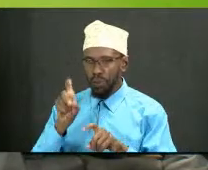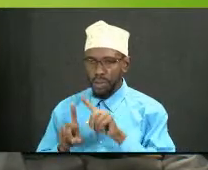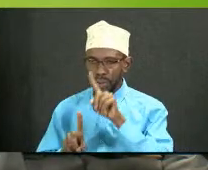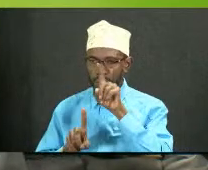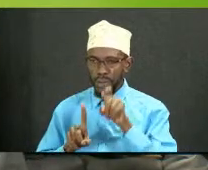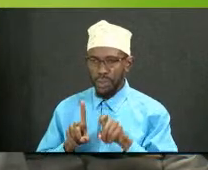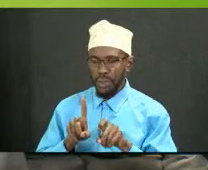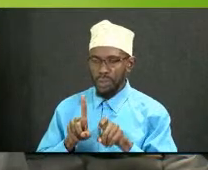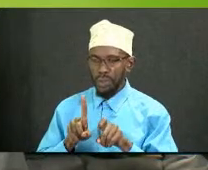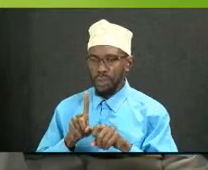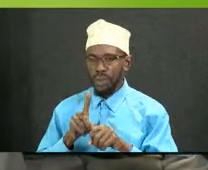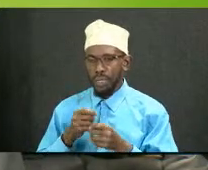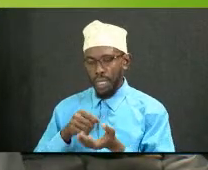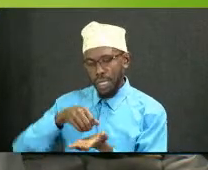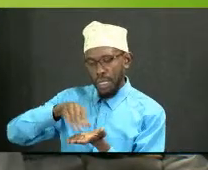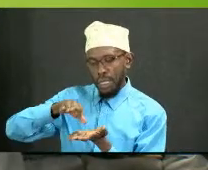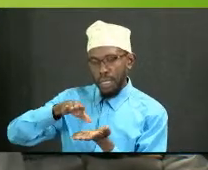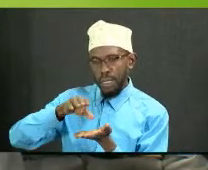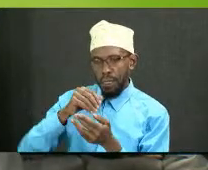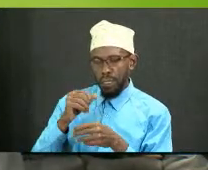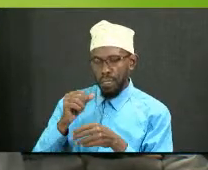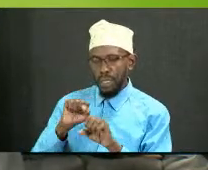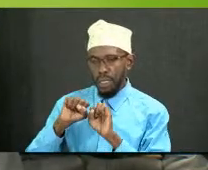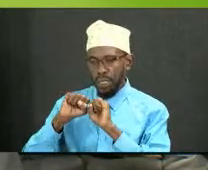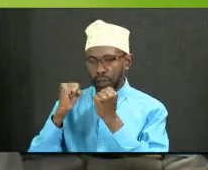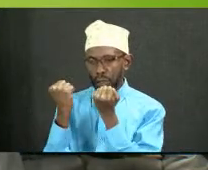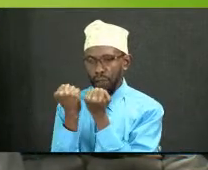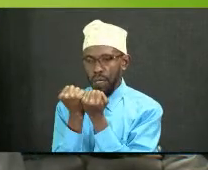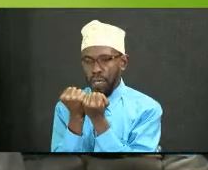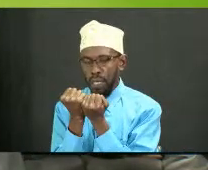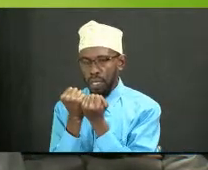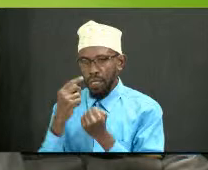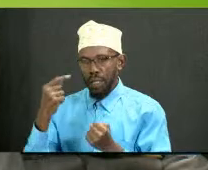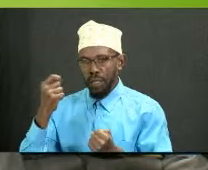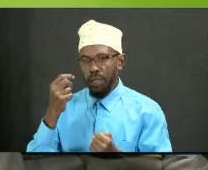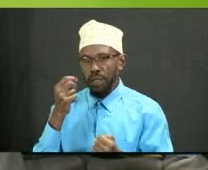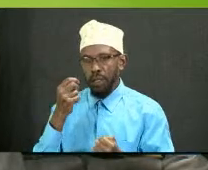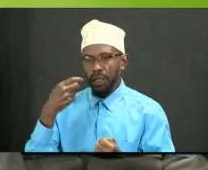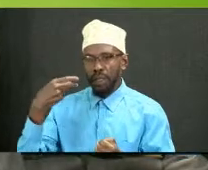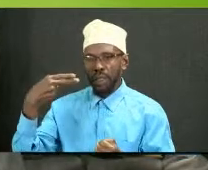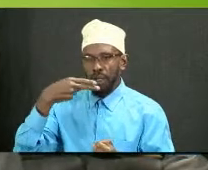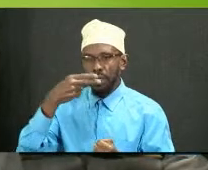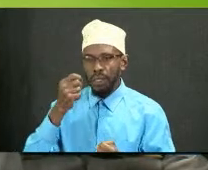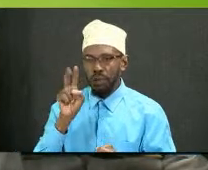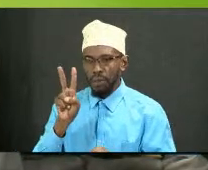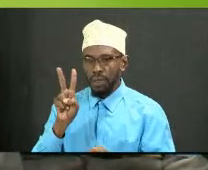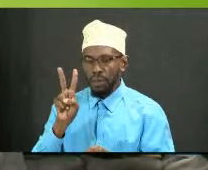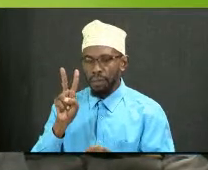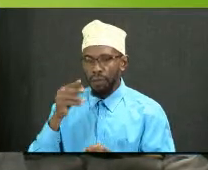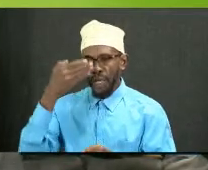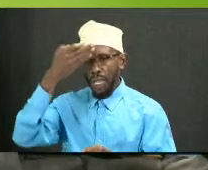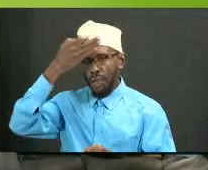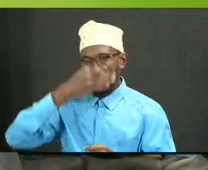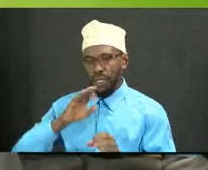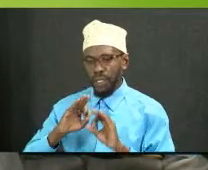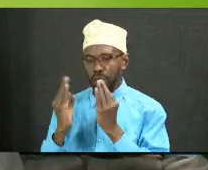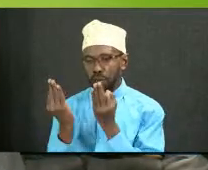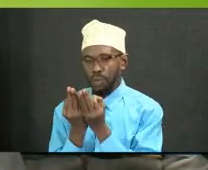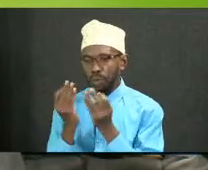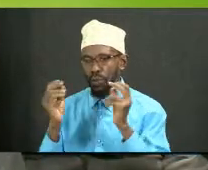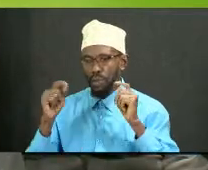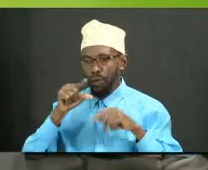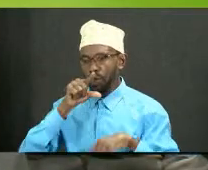lolote, usisite kutufikishia katika mitandao ya kijamii ambayo ni Horizon TV Kenya kwenye Facebook, Twitter